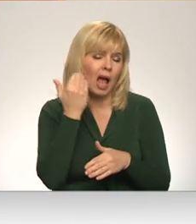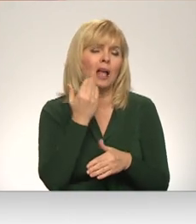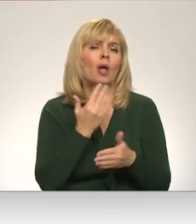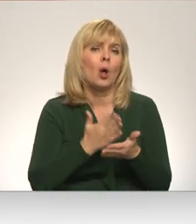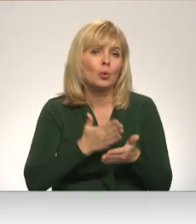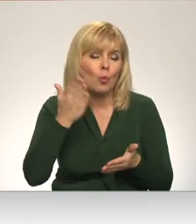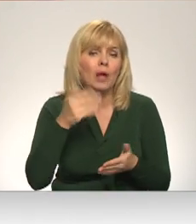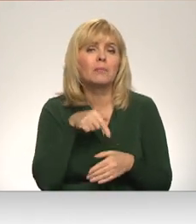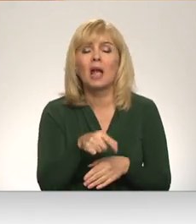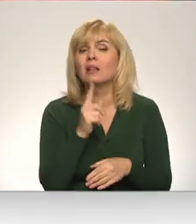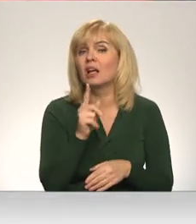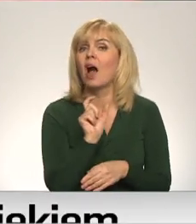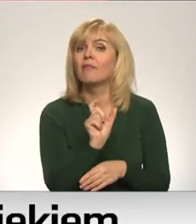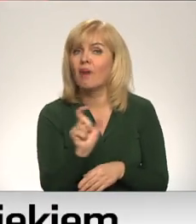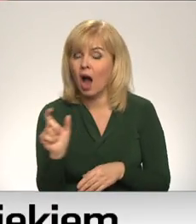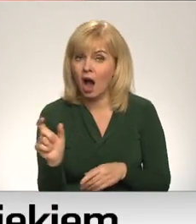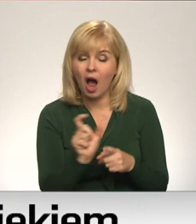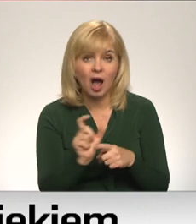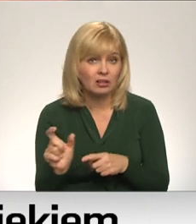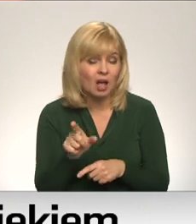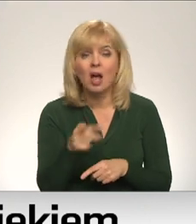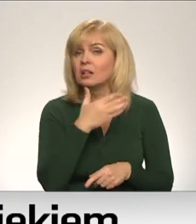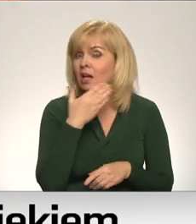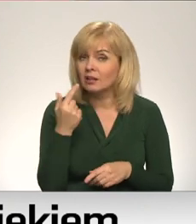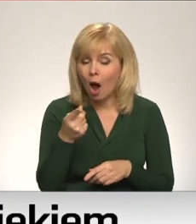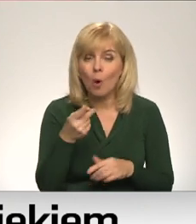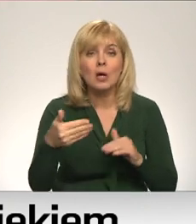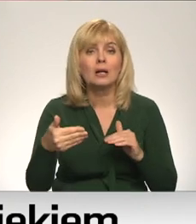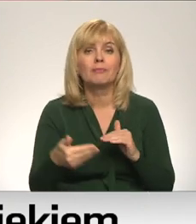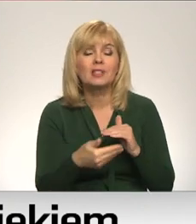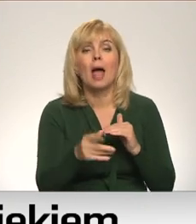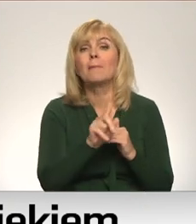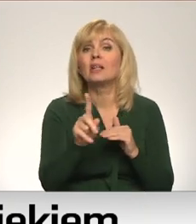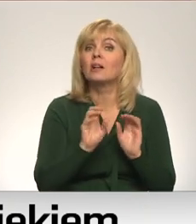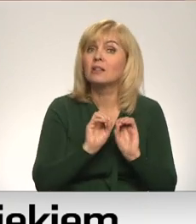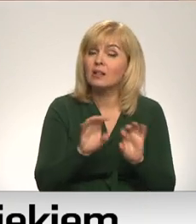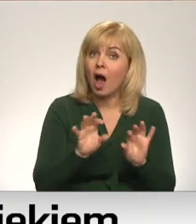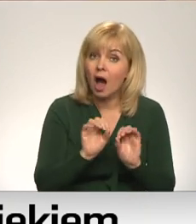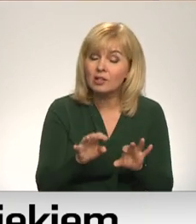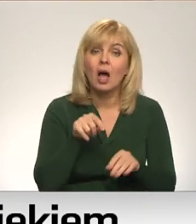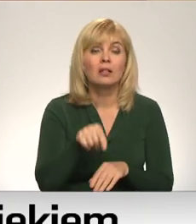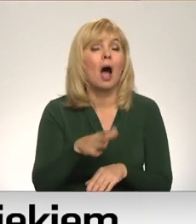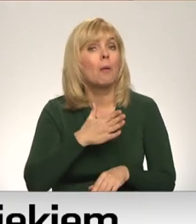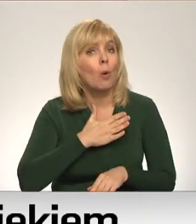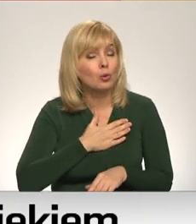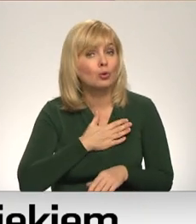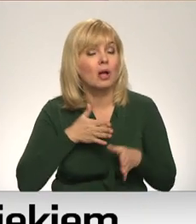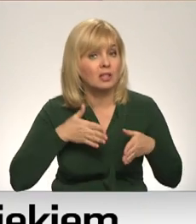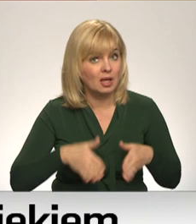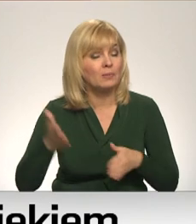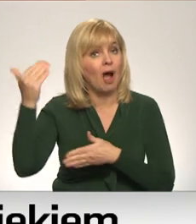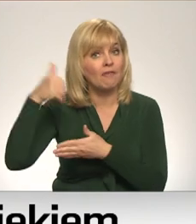tie ir tikai vārdi. Bet tie nav tikai vārdi, kad zem tā ir kaut kāds stāsts un tā ir arī mūsu dzimtas